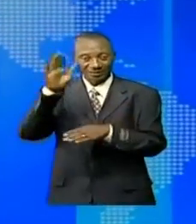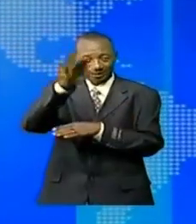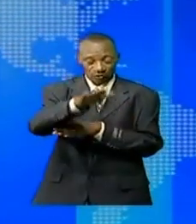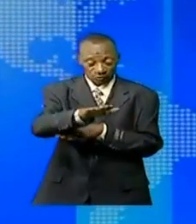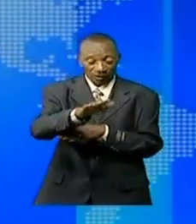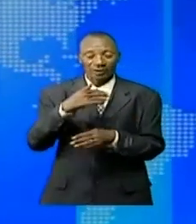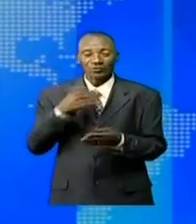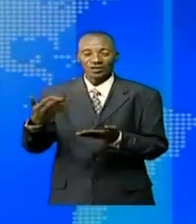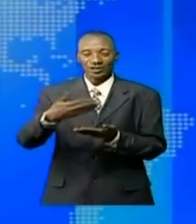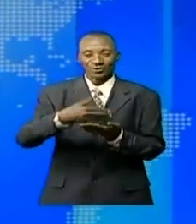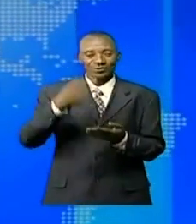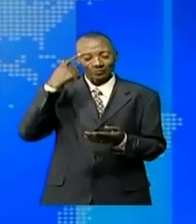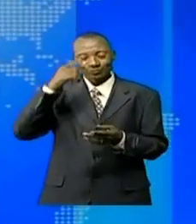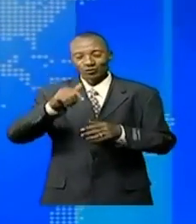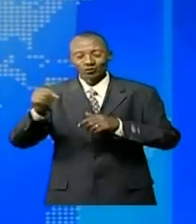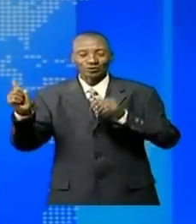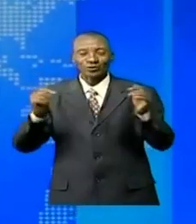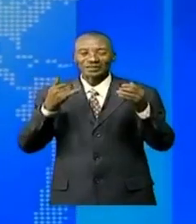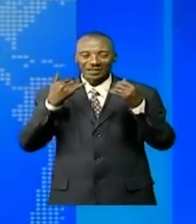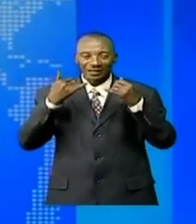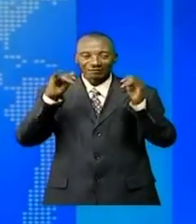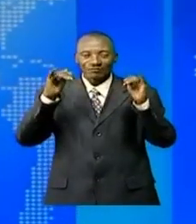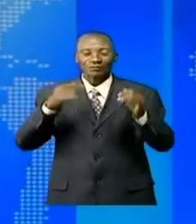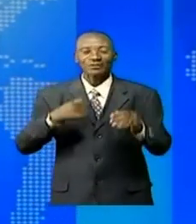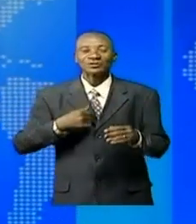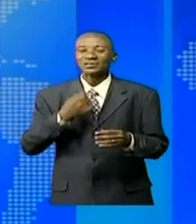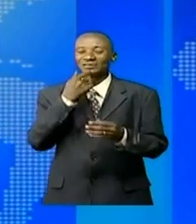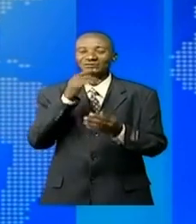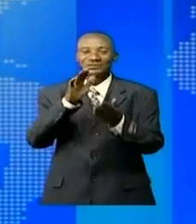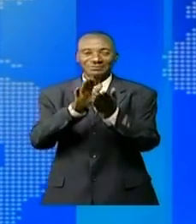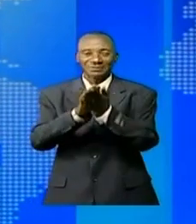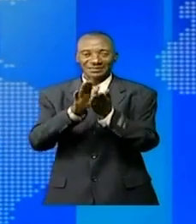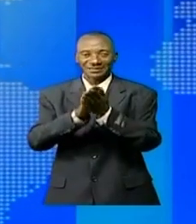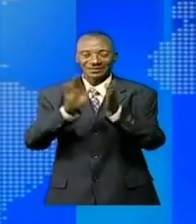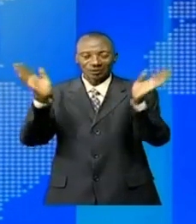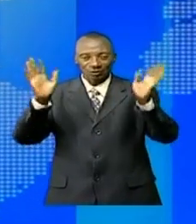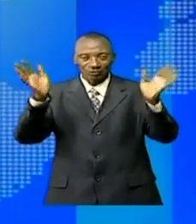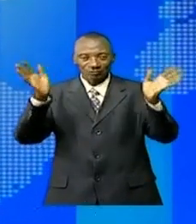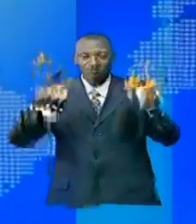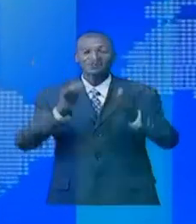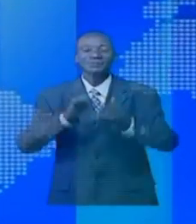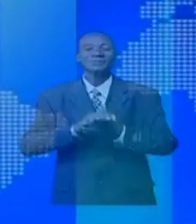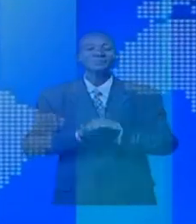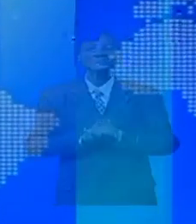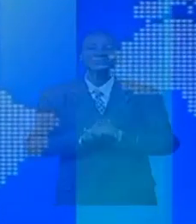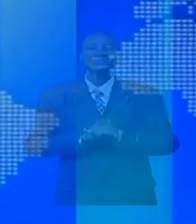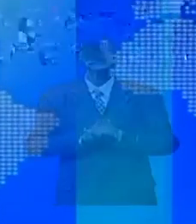d'être avec nous. Je vous souhaite de passer une excellente journée et à demain.